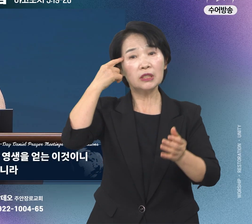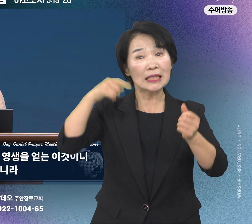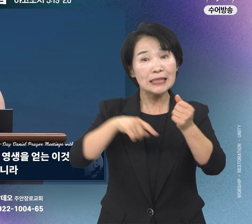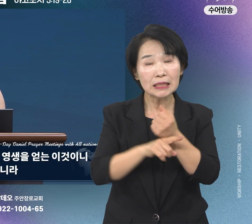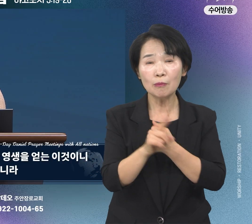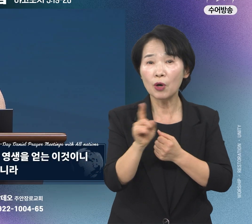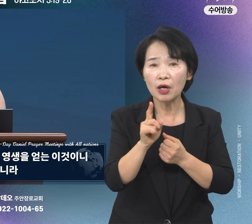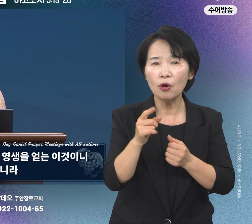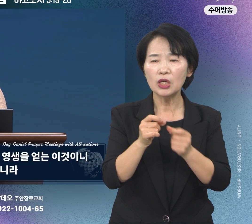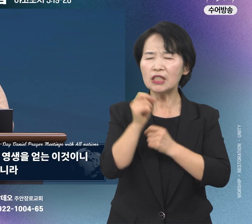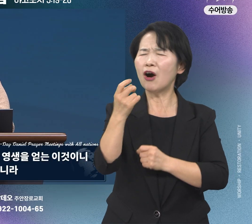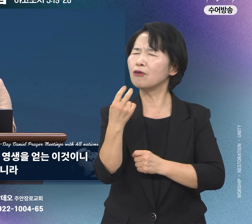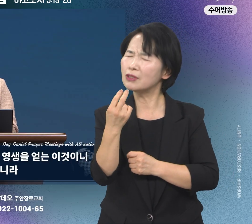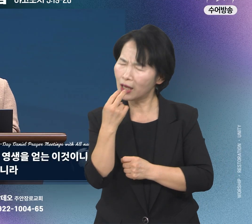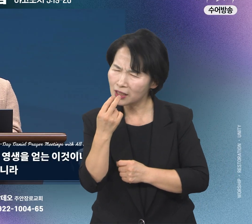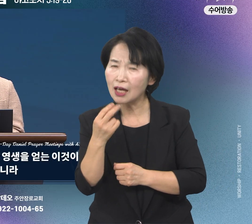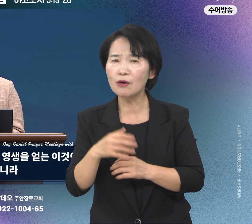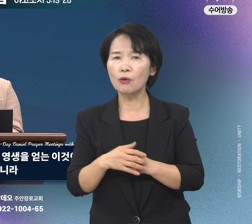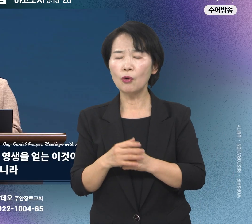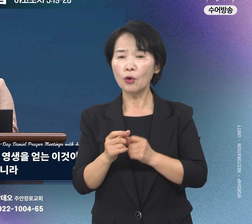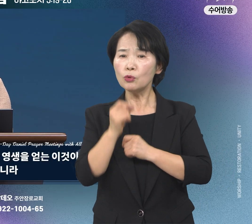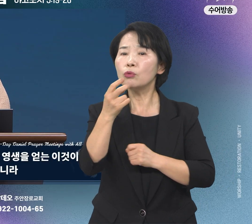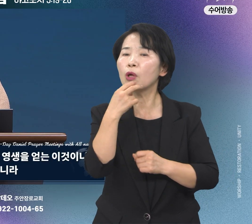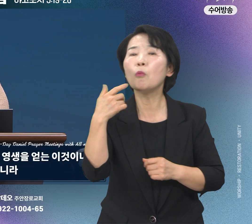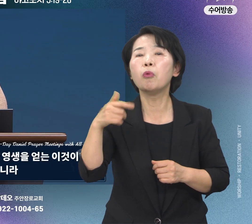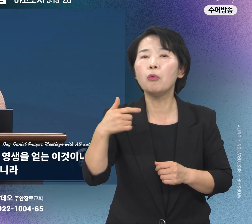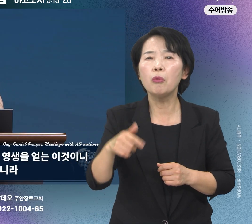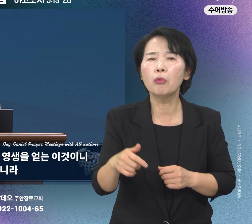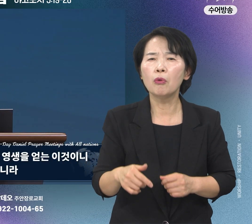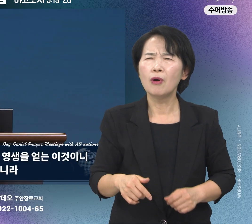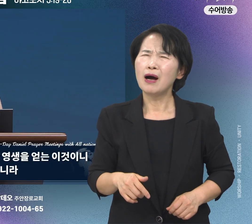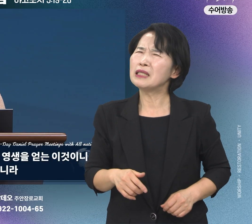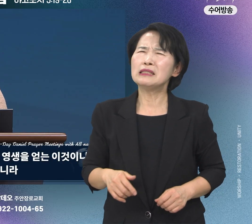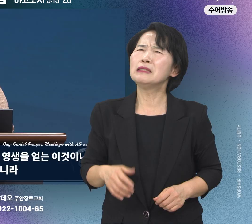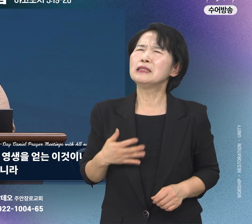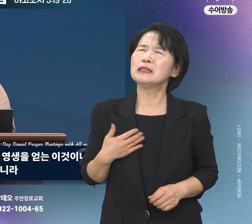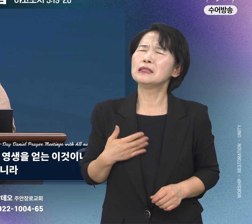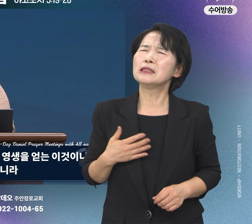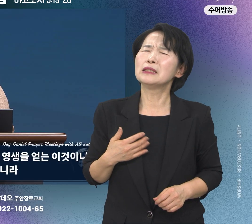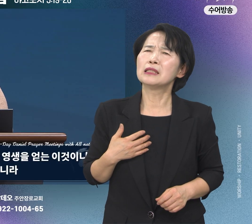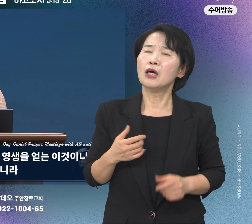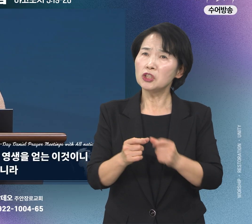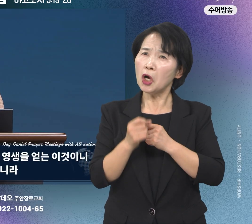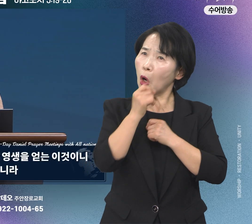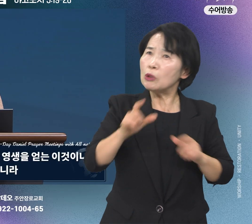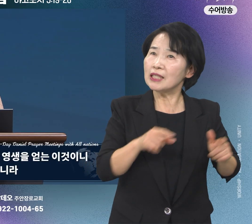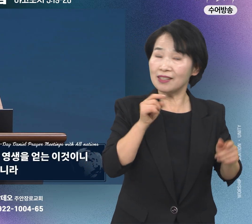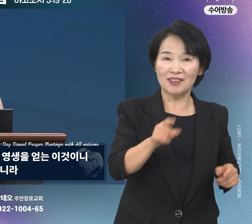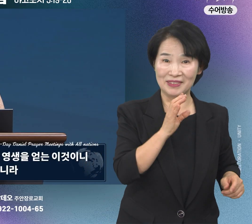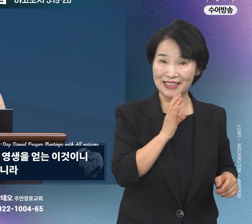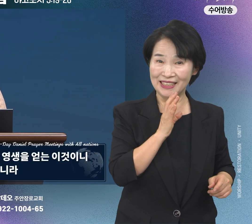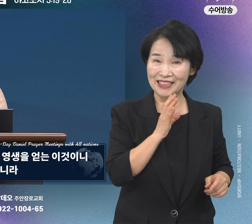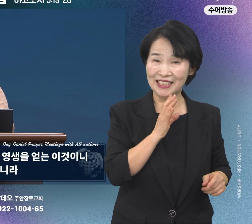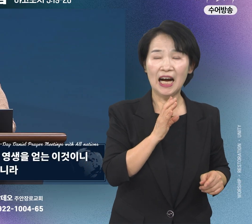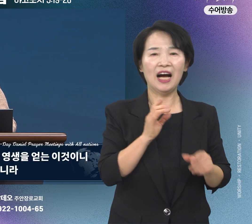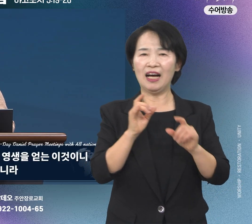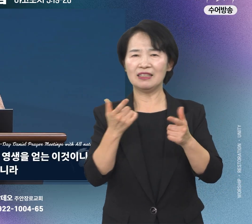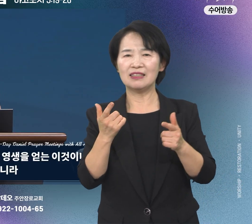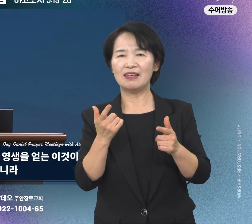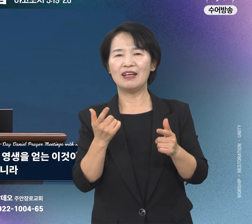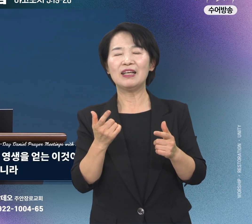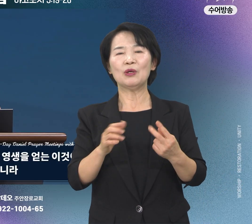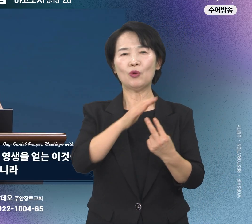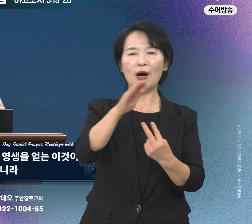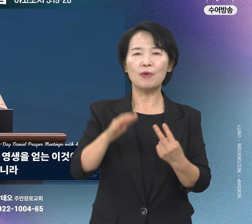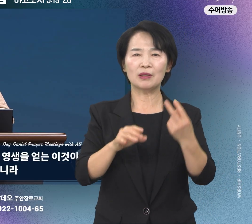영생을 얻는 이것이라고 하는데, 그럼 영생이 뭔지 알아요? 모르겠는데요. 영원히 사는 것 아닌가요? 자, 요한복음 17장 3절을